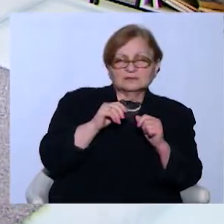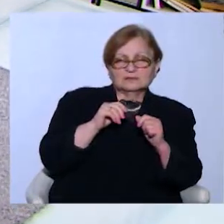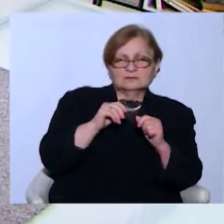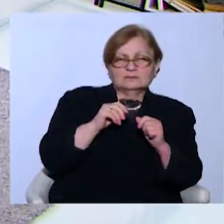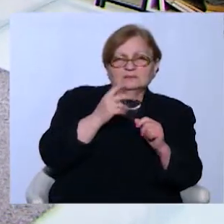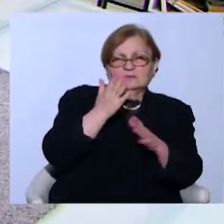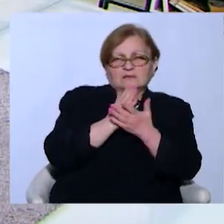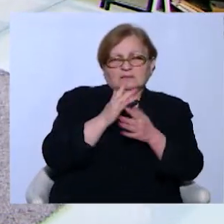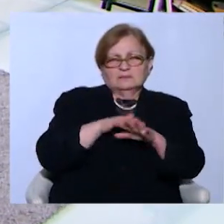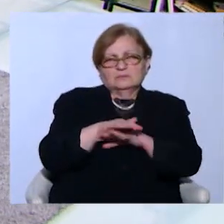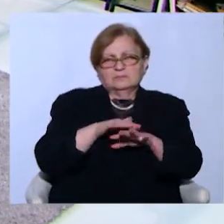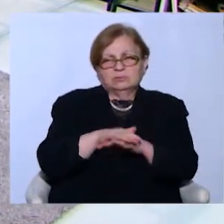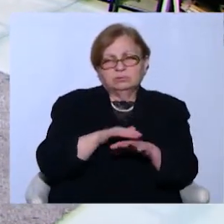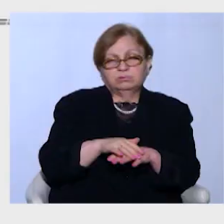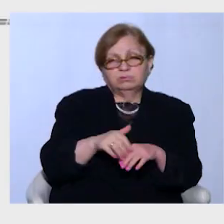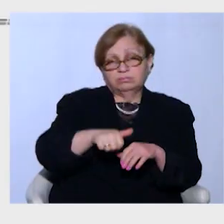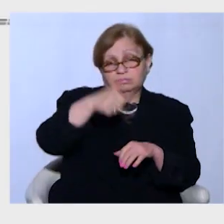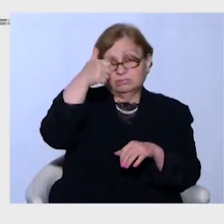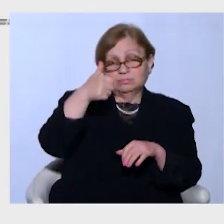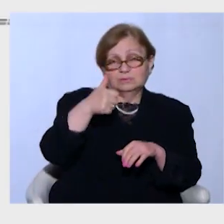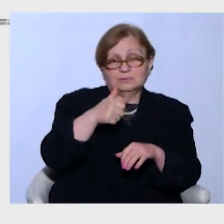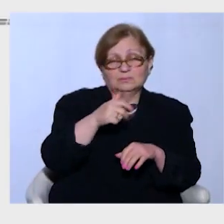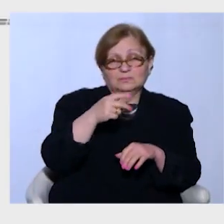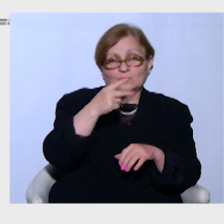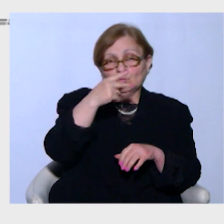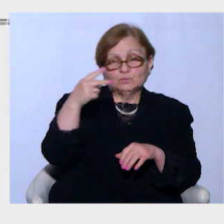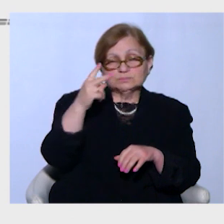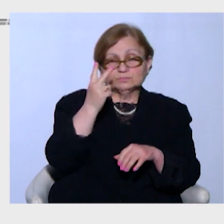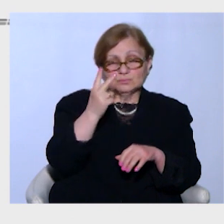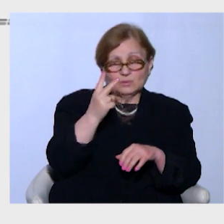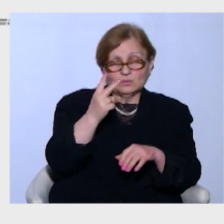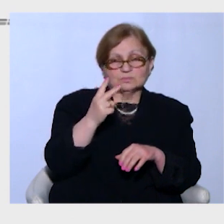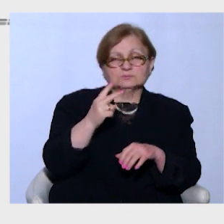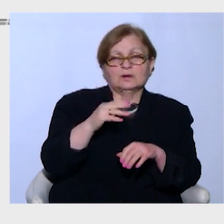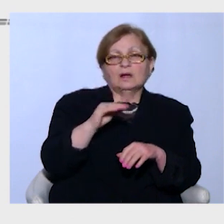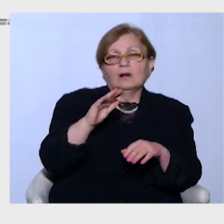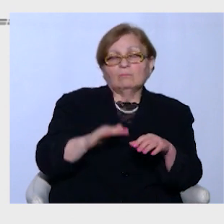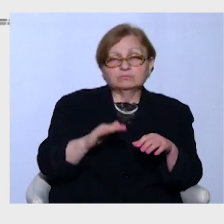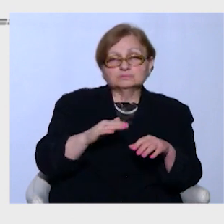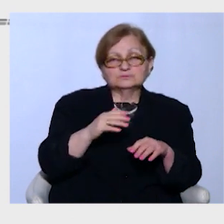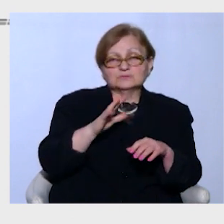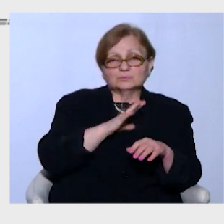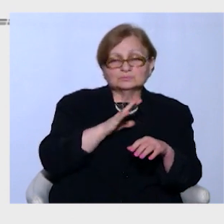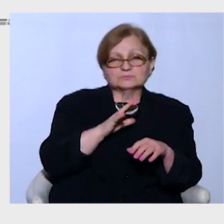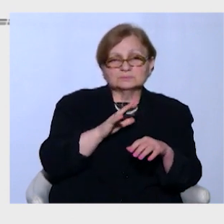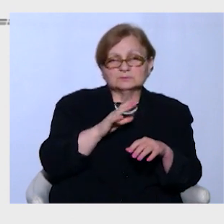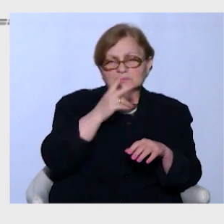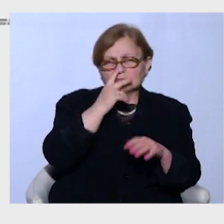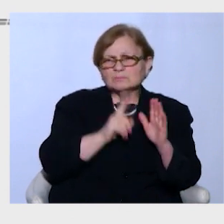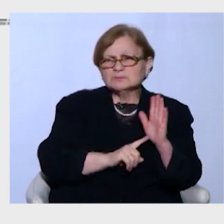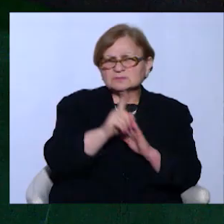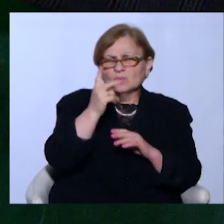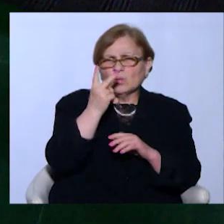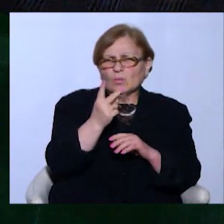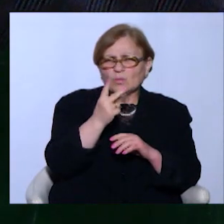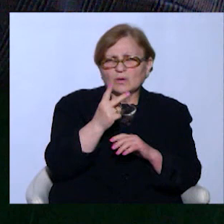რომლის საწყისი მნიშვნელობაა, პირველი ფუნქცია საწყისი მნიშვნელობა უდრის 2-ს, ხოლო ფუძე 1.5-ს. საუბარია ამ ფუნქციაზე. საწყისი მნიშვნელობა 2,